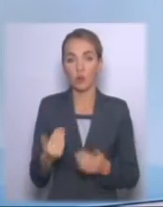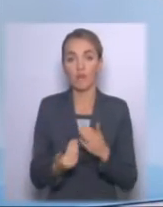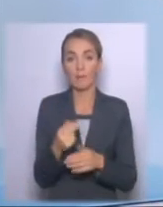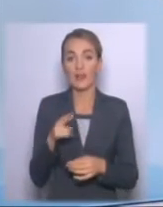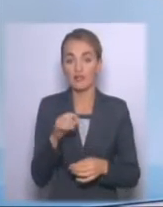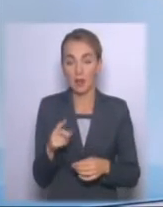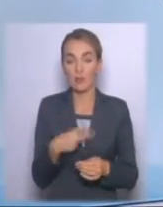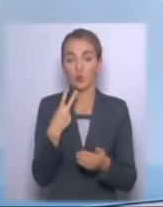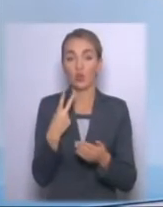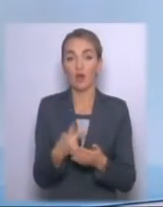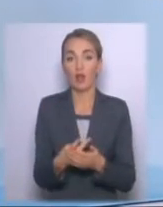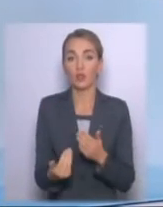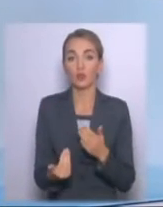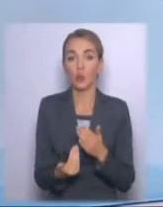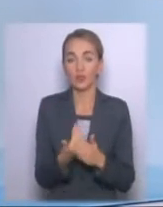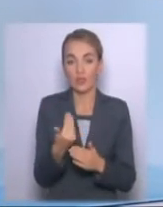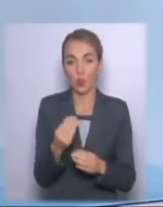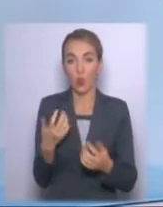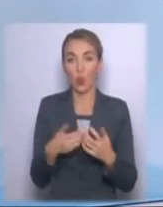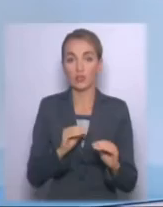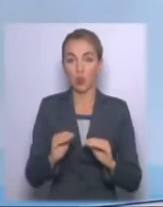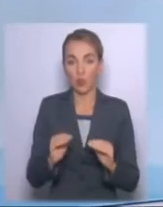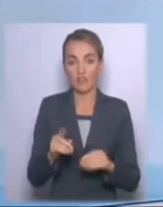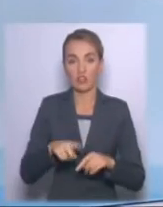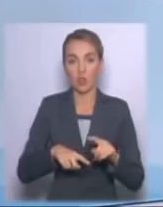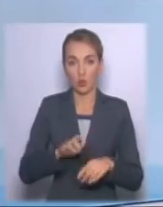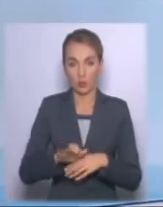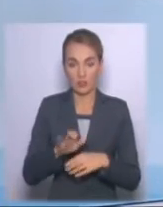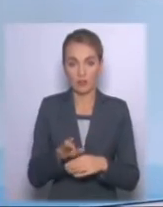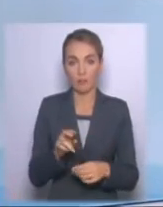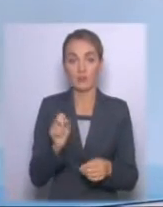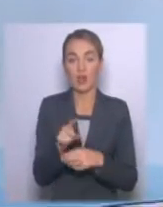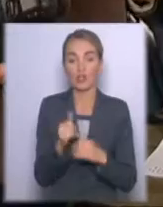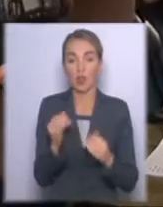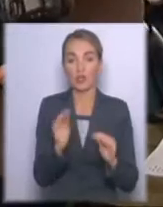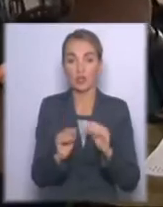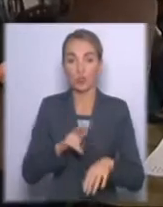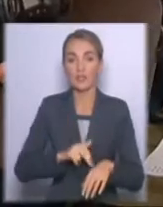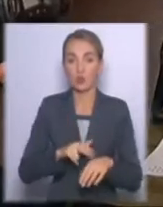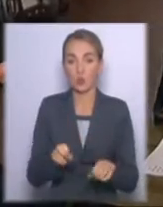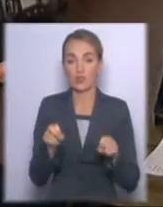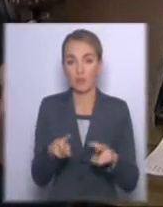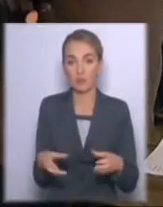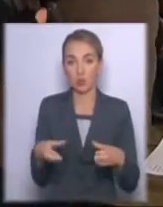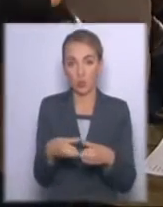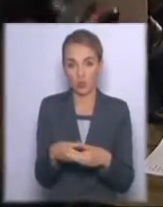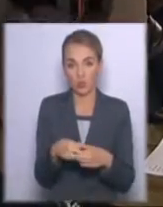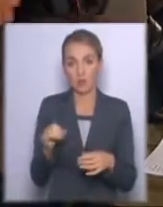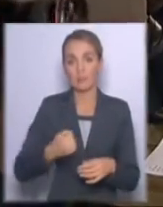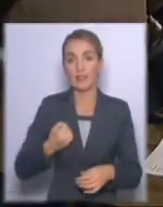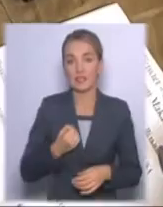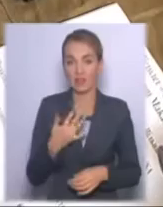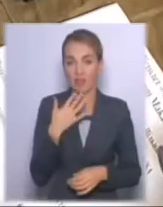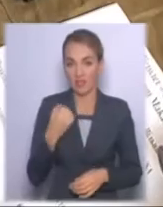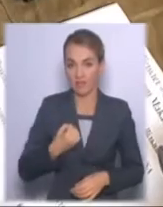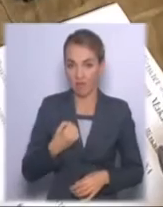Петрівцях, презентували новітнє озброєння вітчизняного виробництва, призначене для оснащення поліцейського спецпідрозділу КОРД та бійців